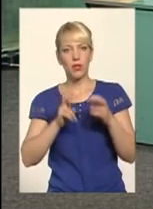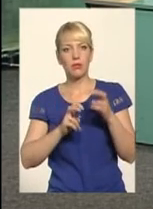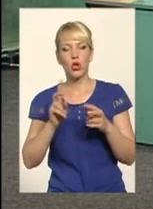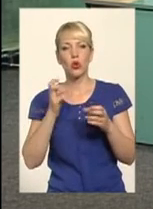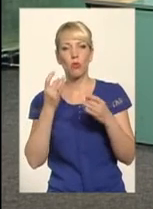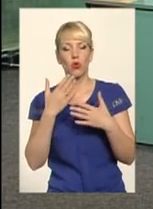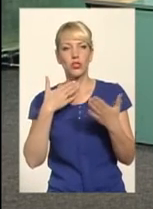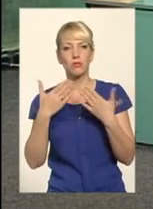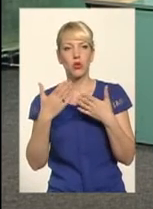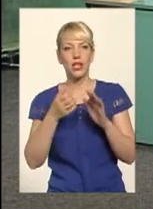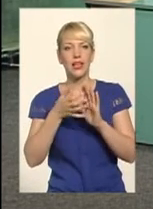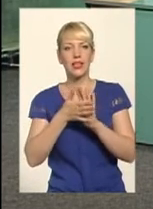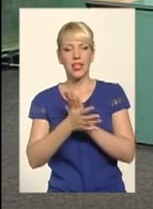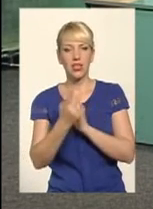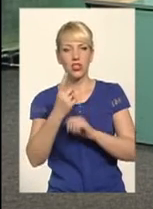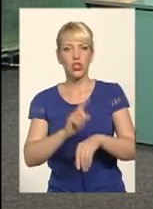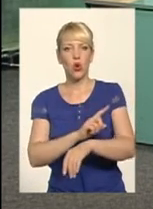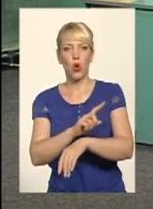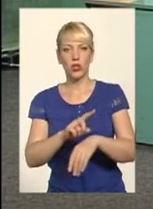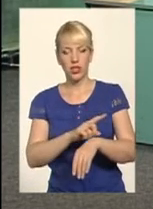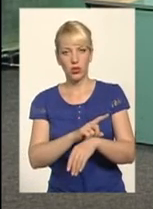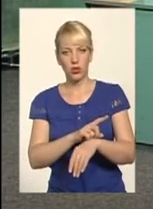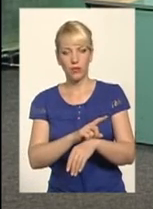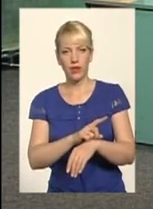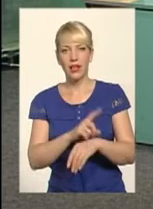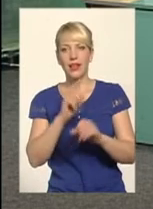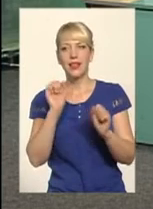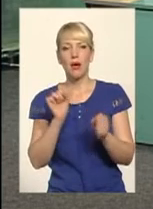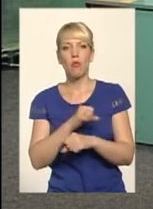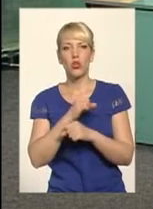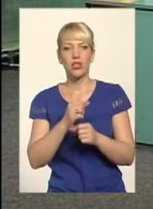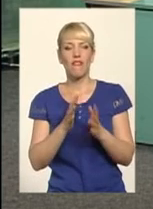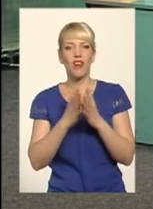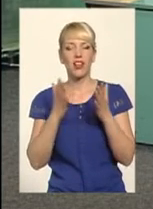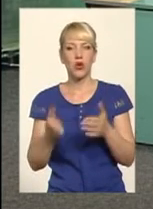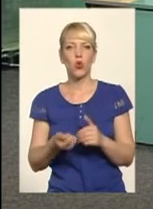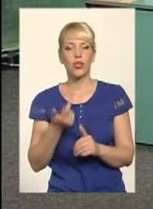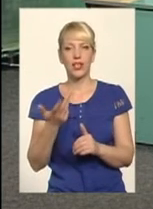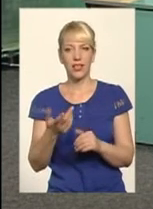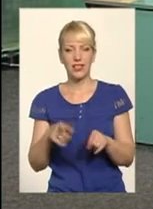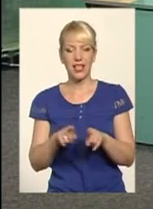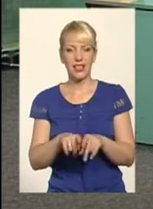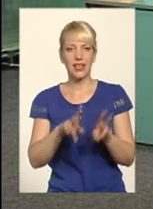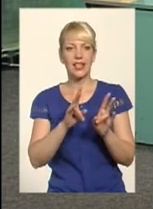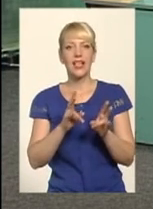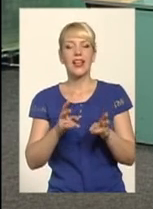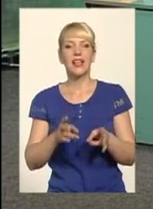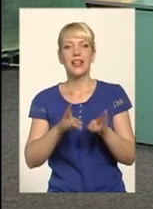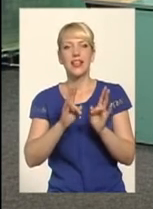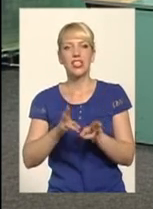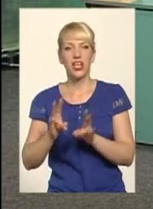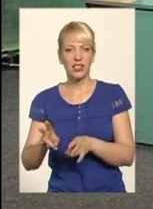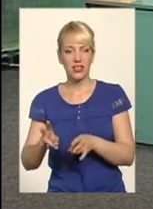просто спілкуючись, тратячи на це годину часу, напевне, унеможливлюють велику кількість, скажімо, таких нещасних випадків, біди, яке